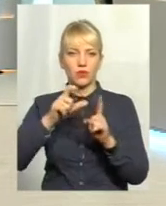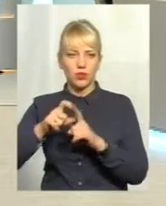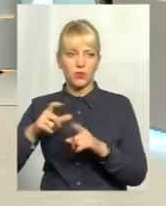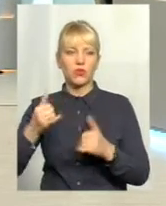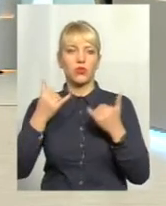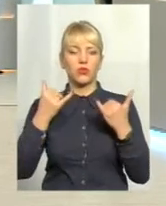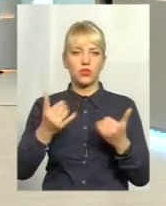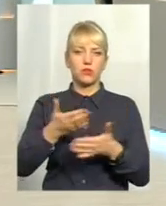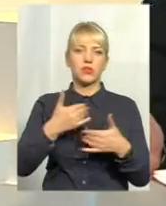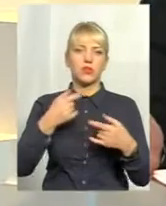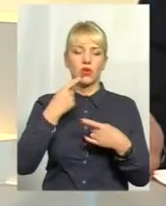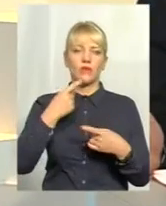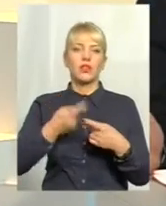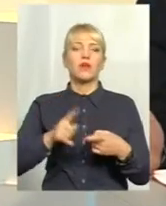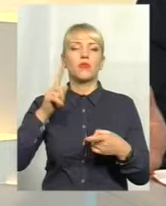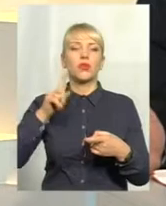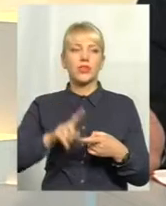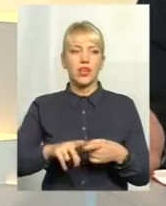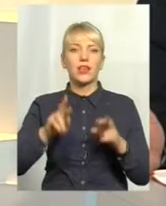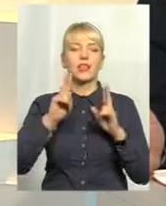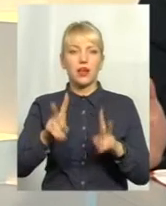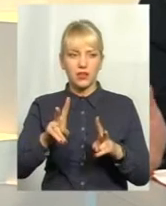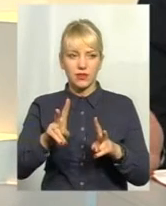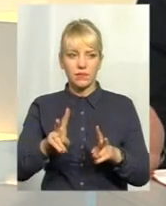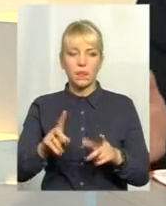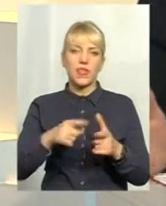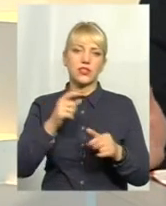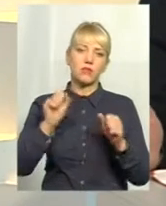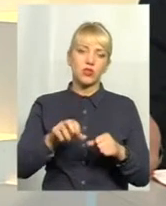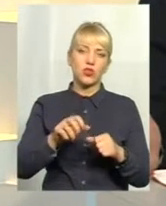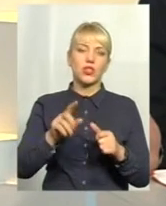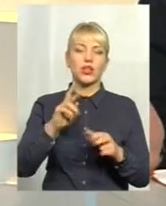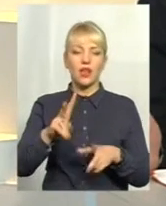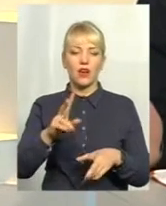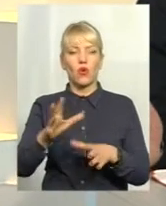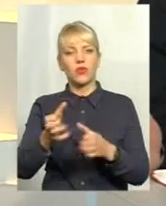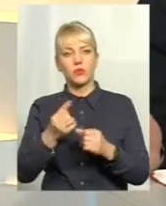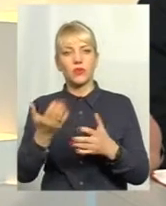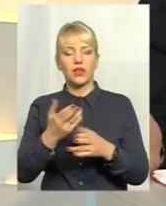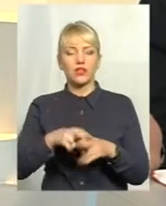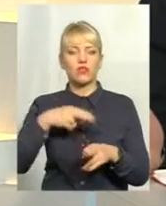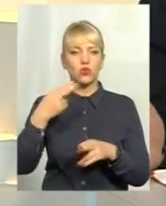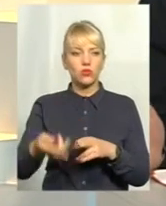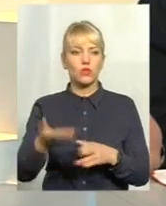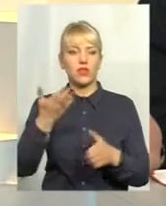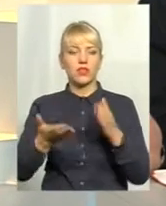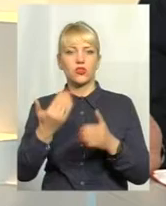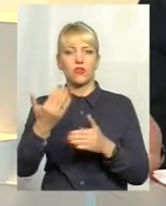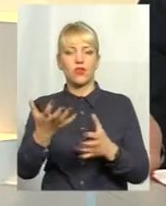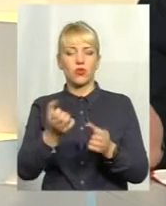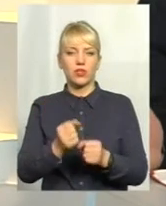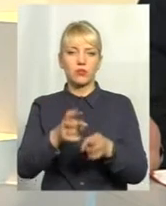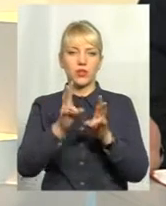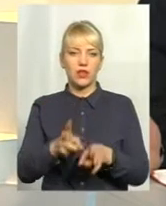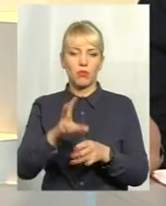ми сьогодні говорили про те, як, чи можна і як отримувати якесь відшкодування, якщо ви отримали травму